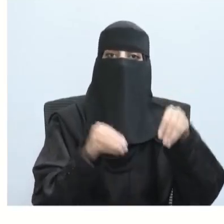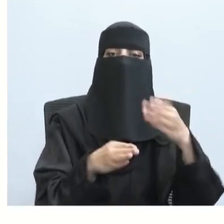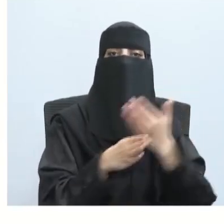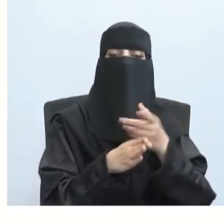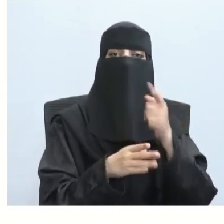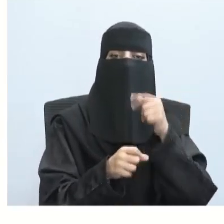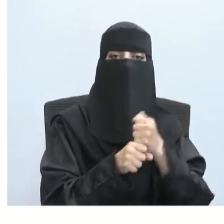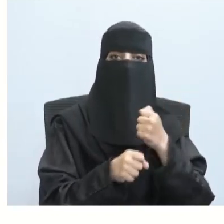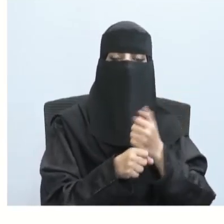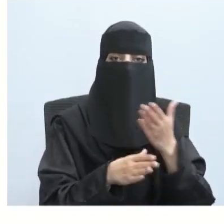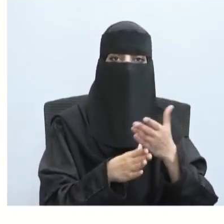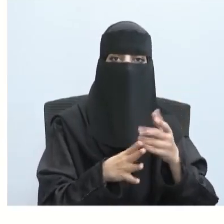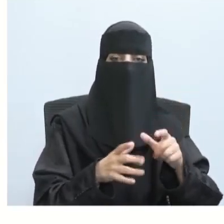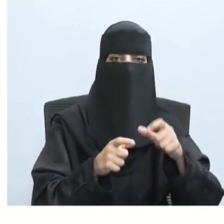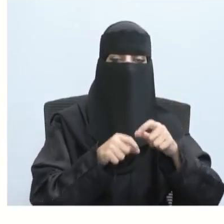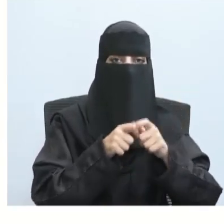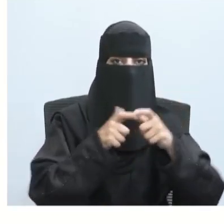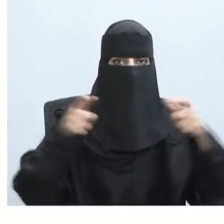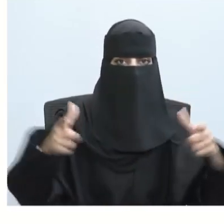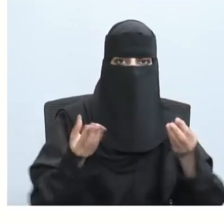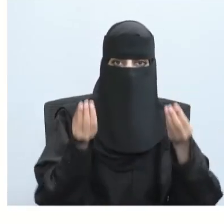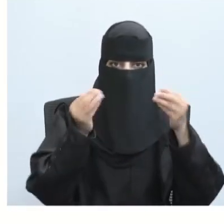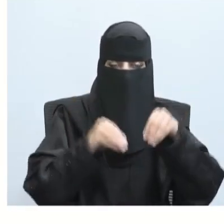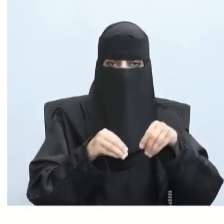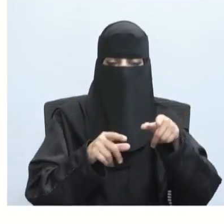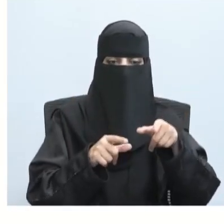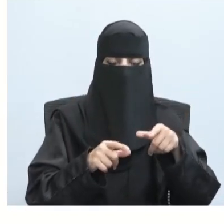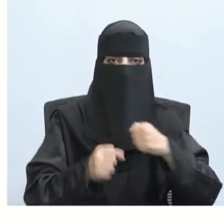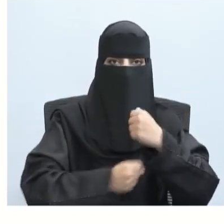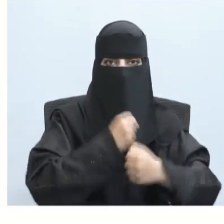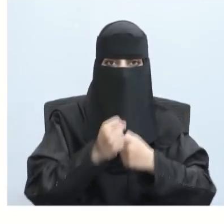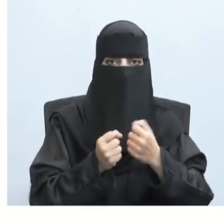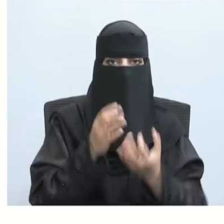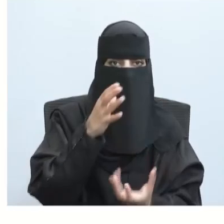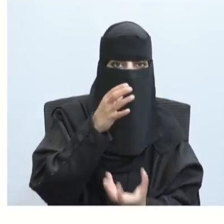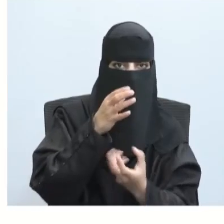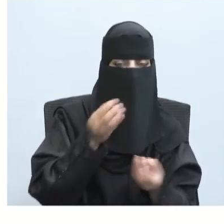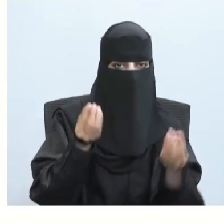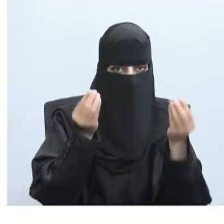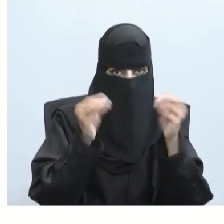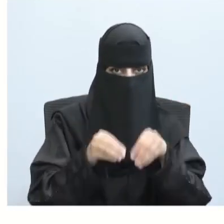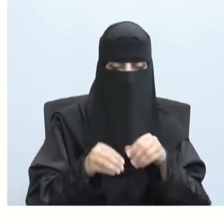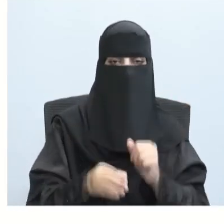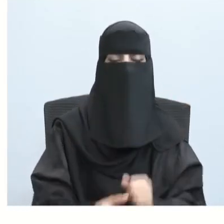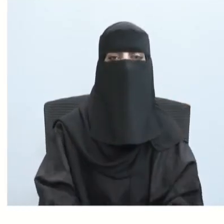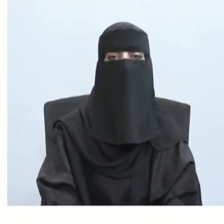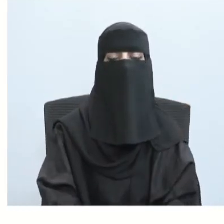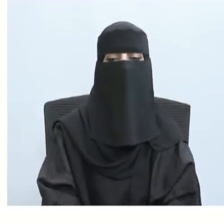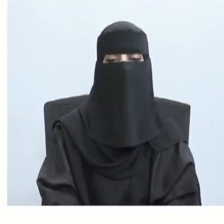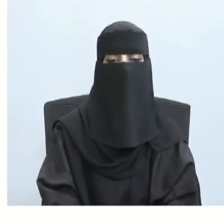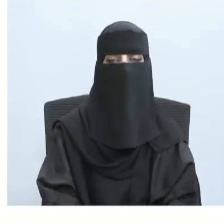نظرا لانها اخذت مساحه اكبر عبر عمليه التسخين وزياده درجه الحراره